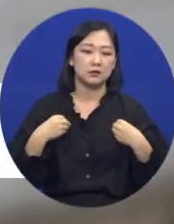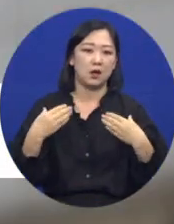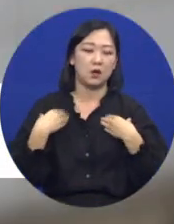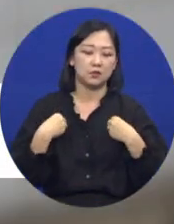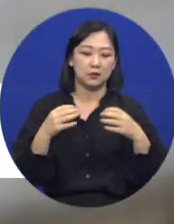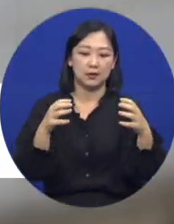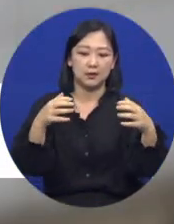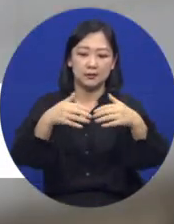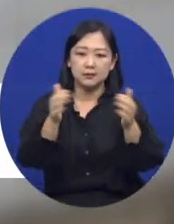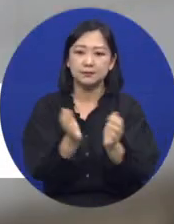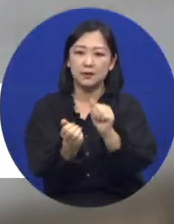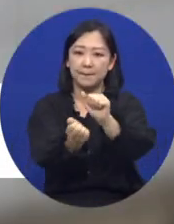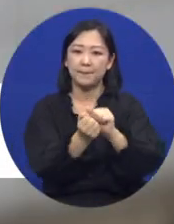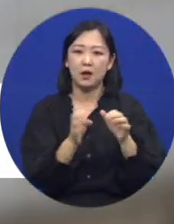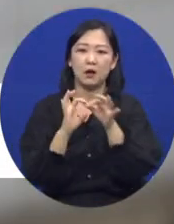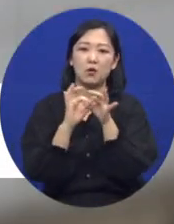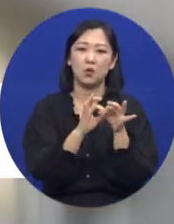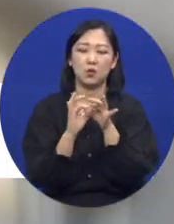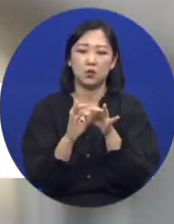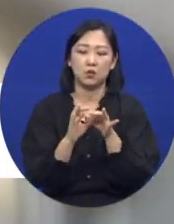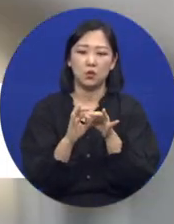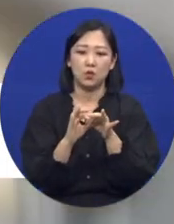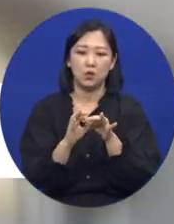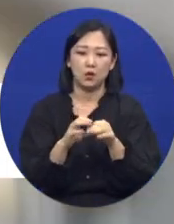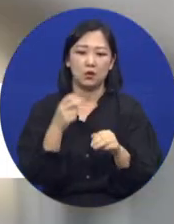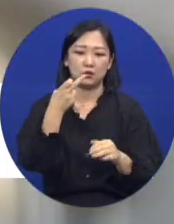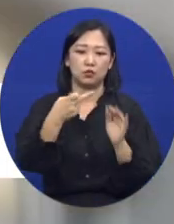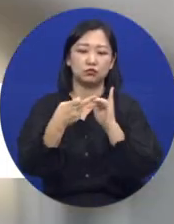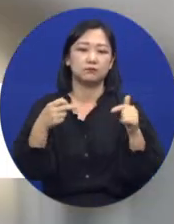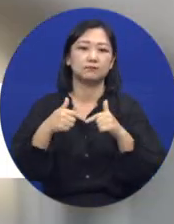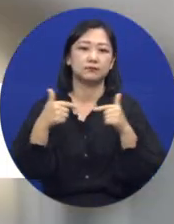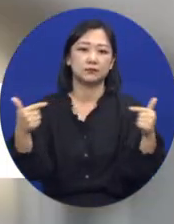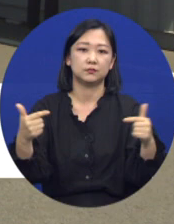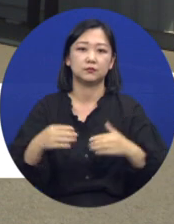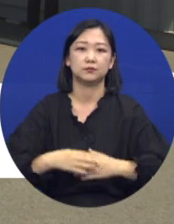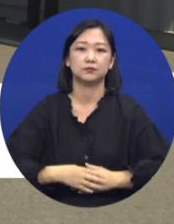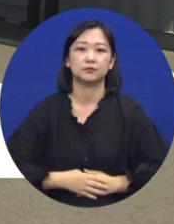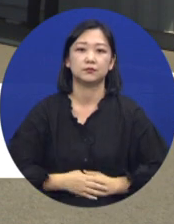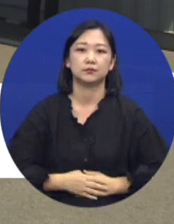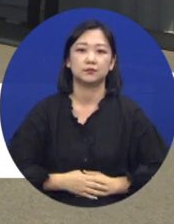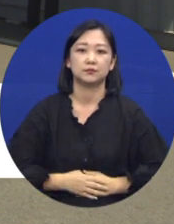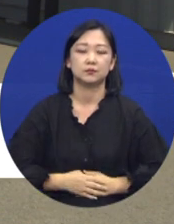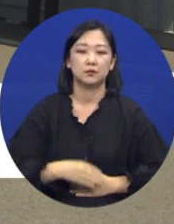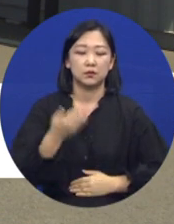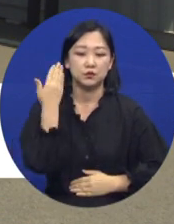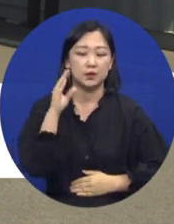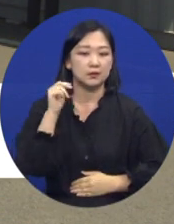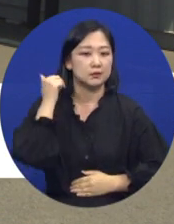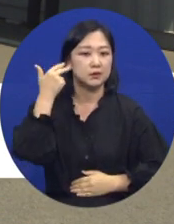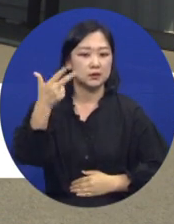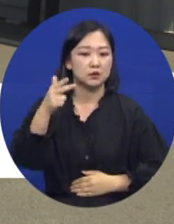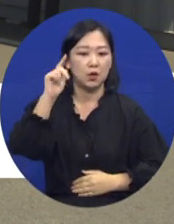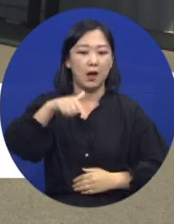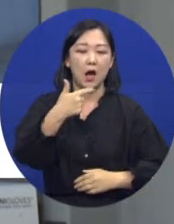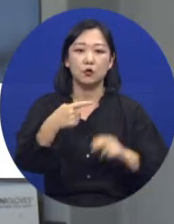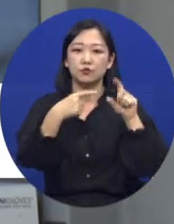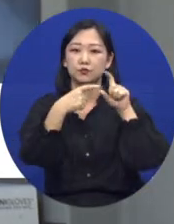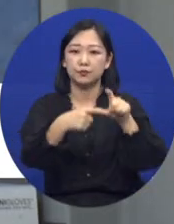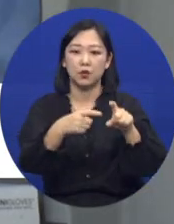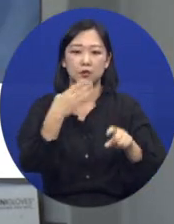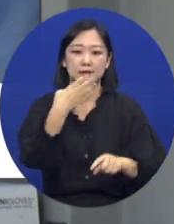집단 감염 사례와 연관돼 관련 확진자는 12명으로 늘었습니다. 최근 일주일간 하루 평균